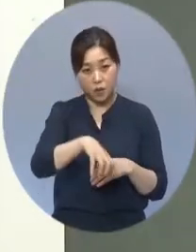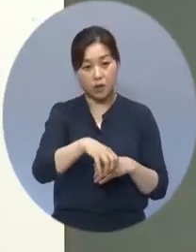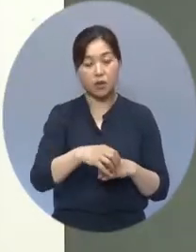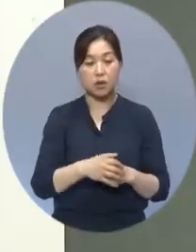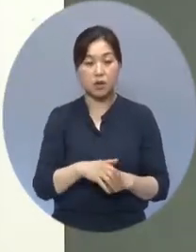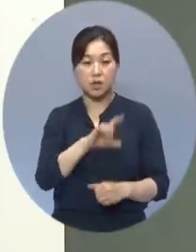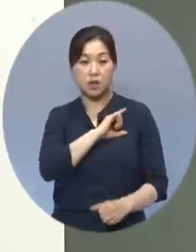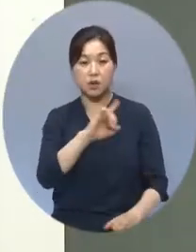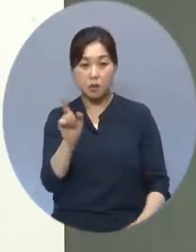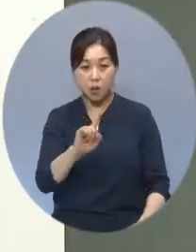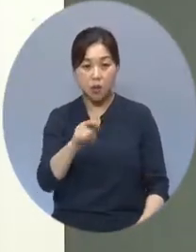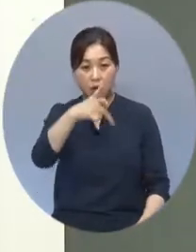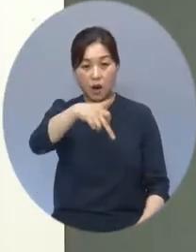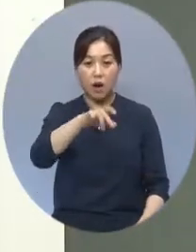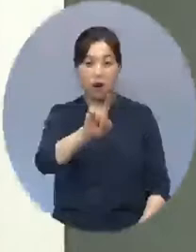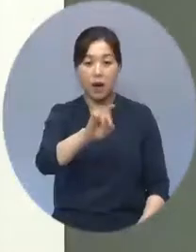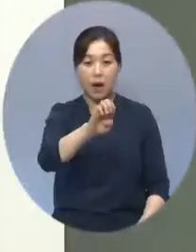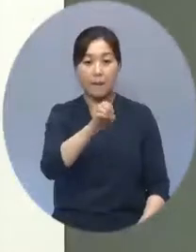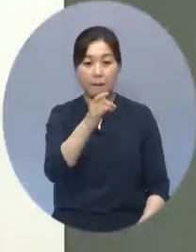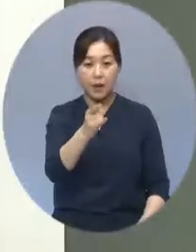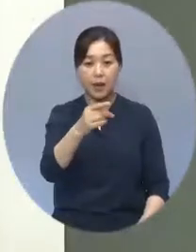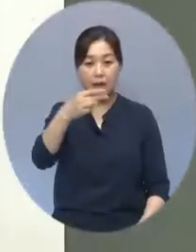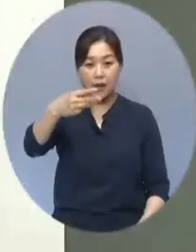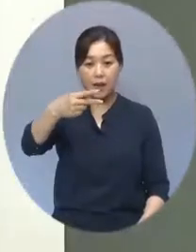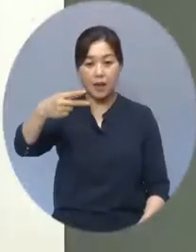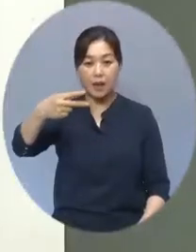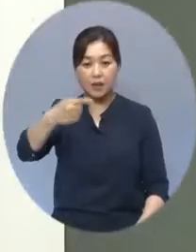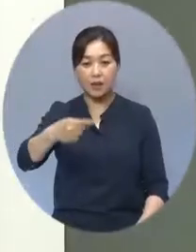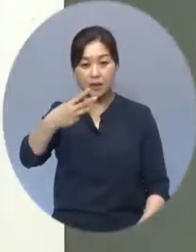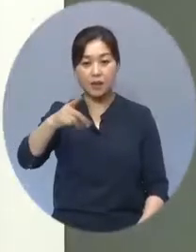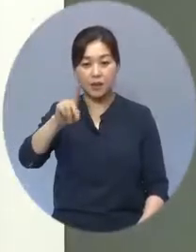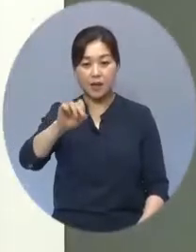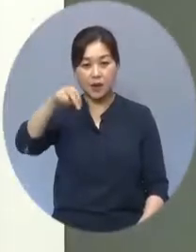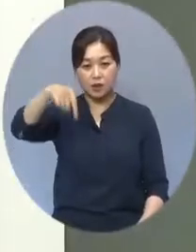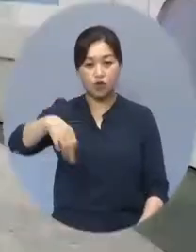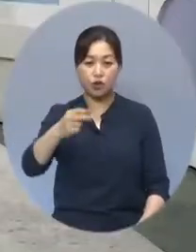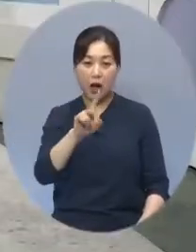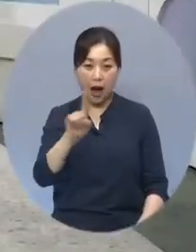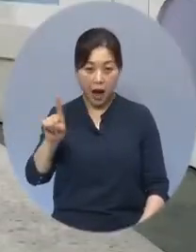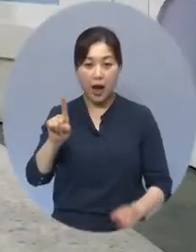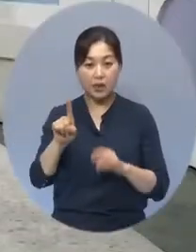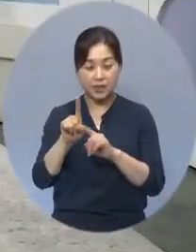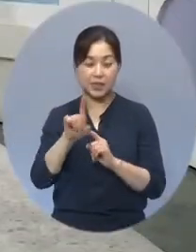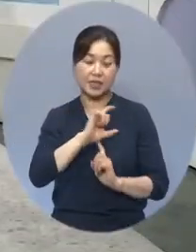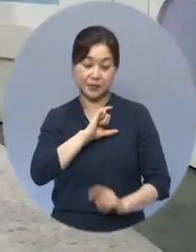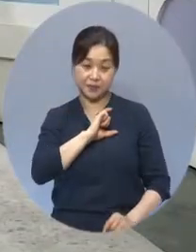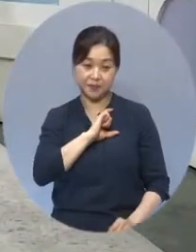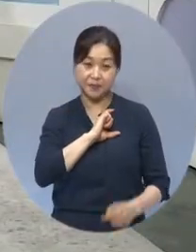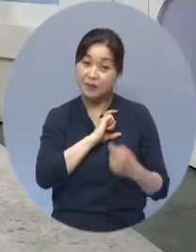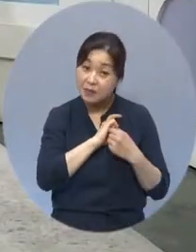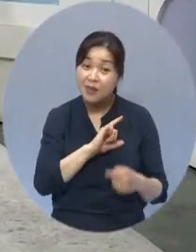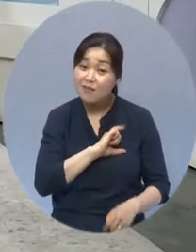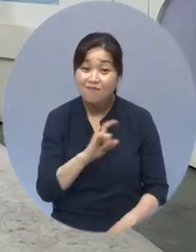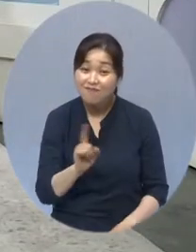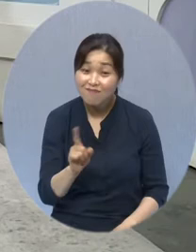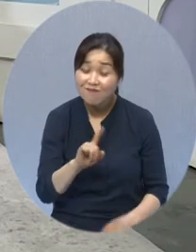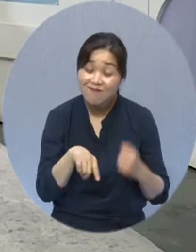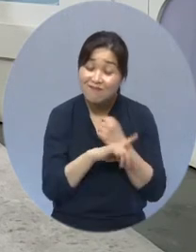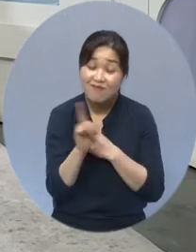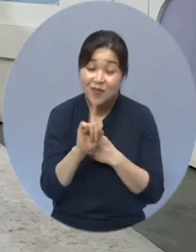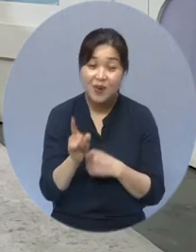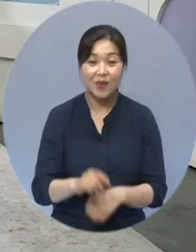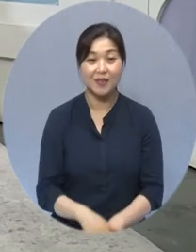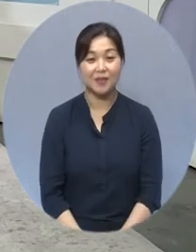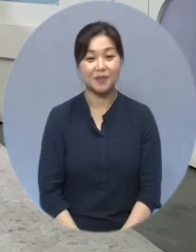뜨랑슈아? 이게 무슨 뜻입니까? 이게 이제 카페